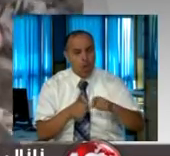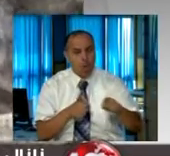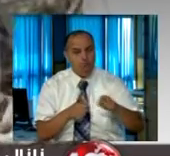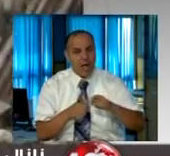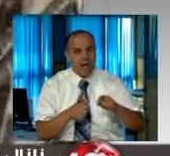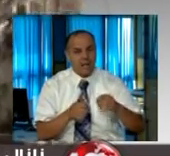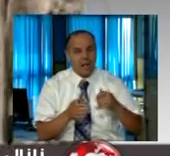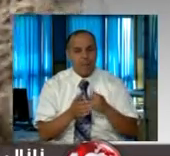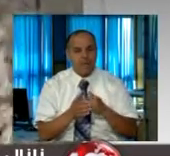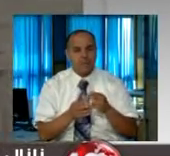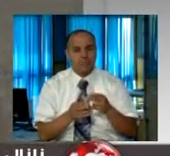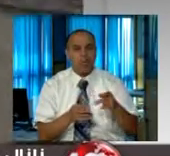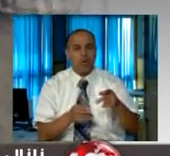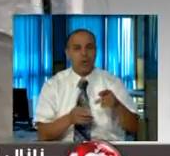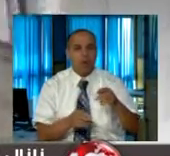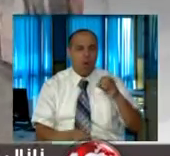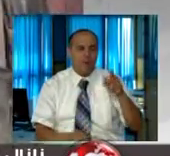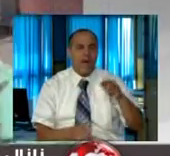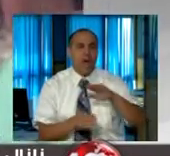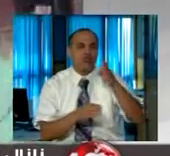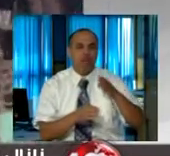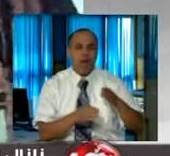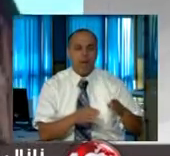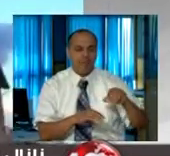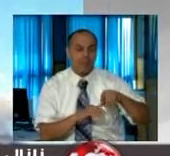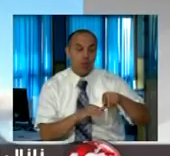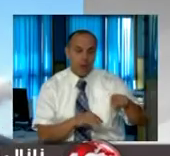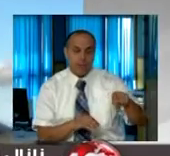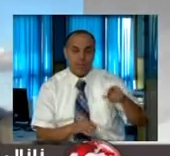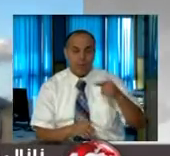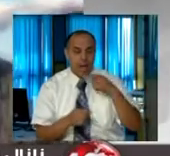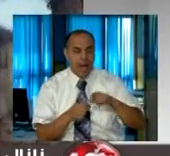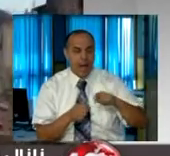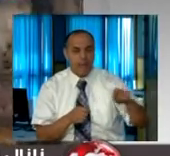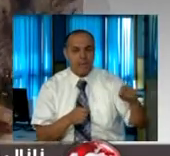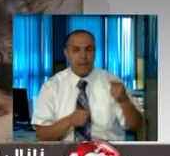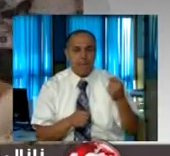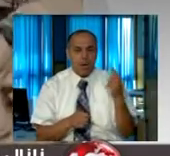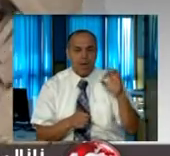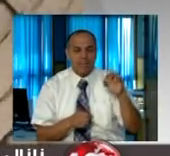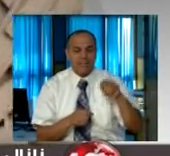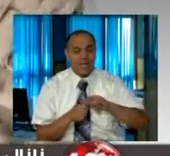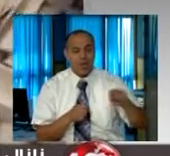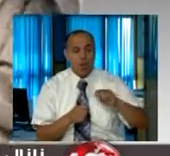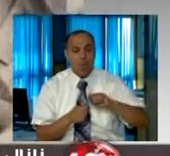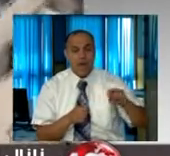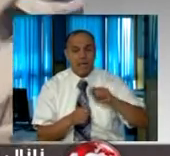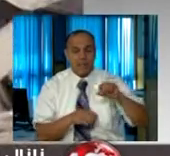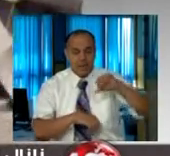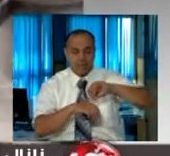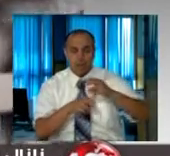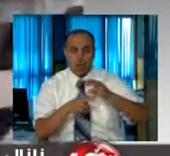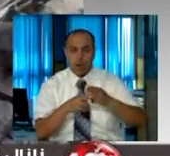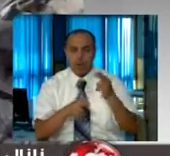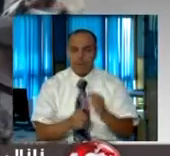10 كيلومترات من بلدة نورتشا في منطقة أمبريا الجبلية وسط البلاد، وعلى بعد نحو 150 كيلومترا من العاصمة